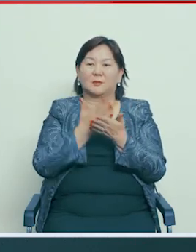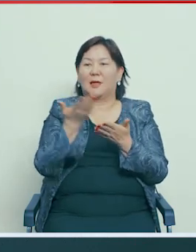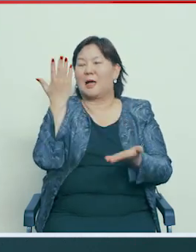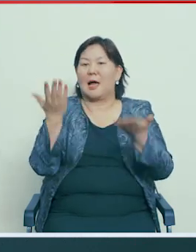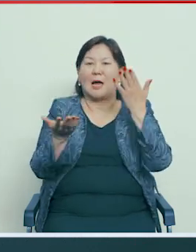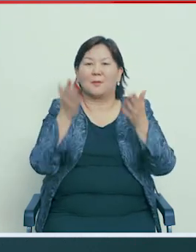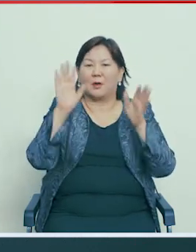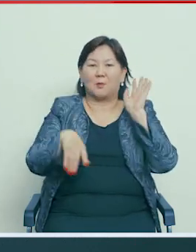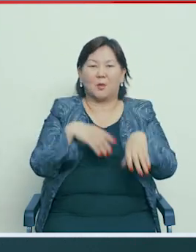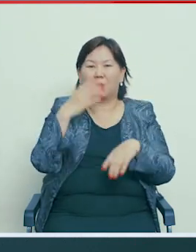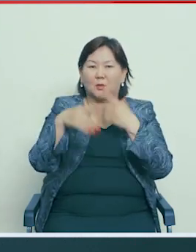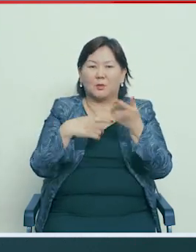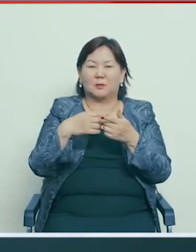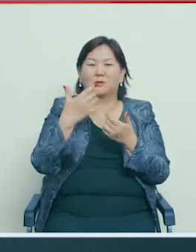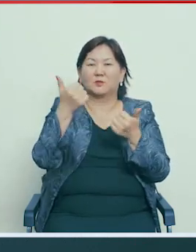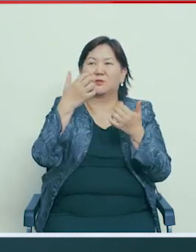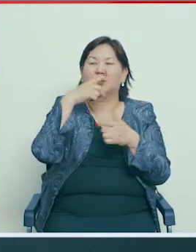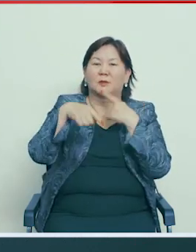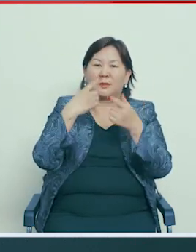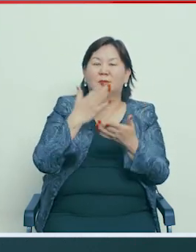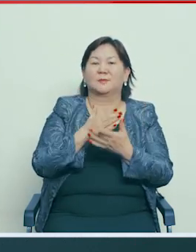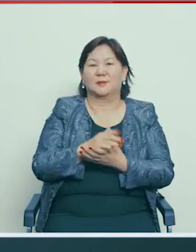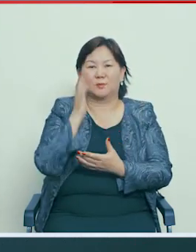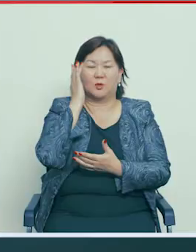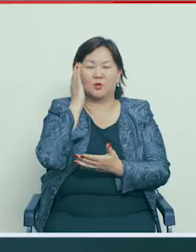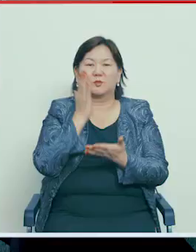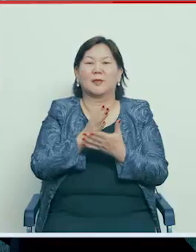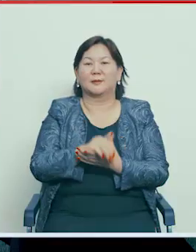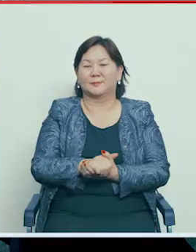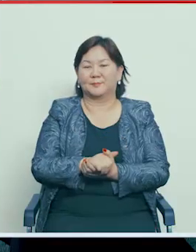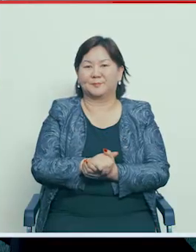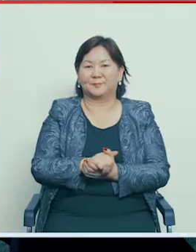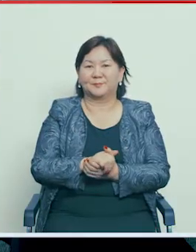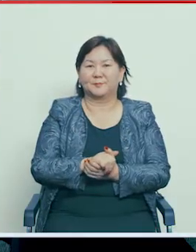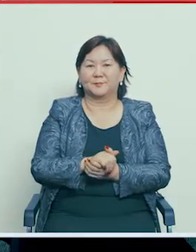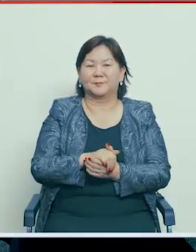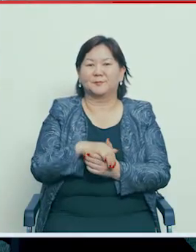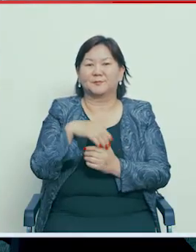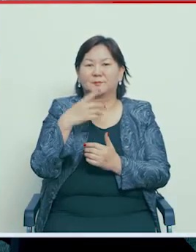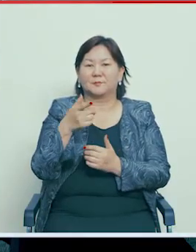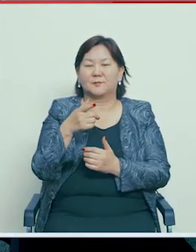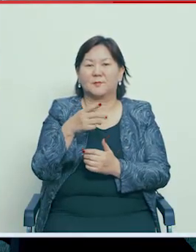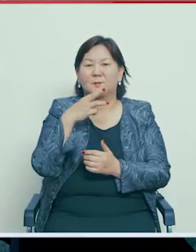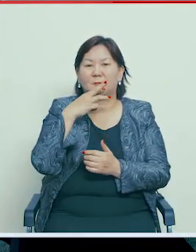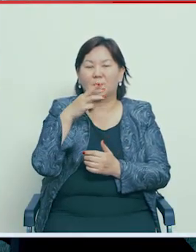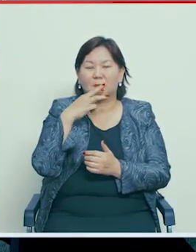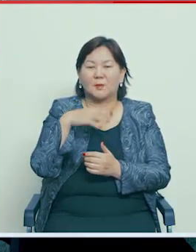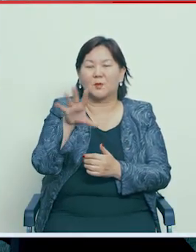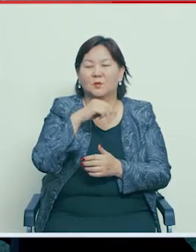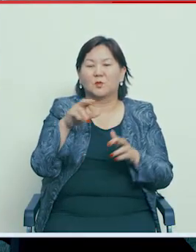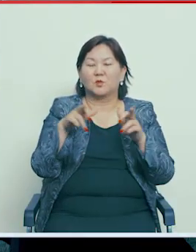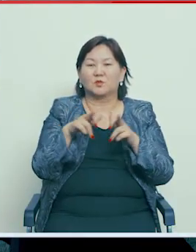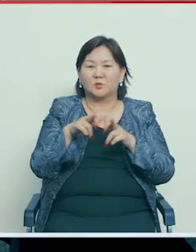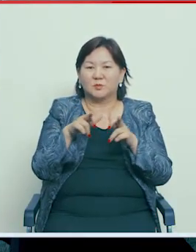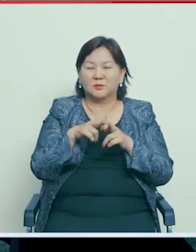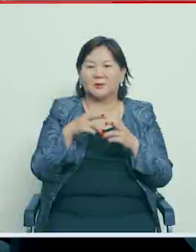хаана одоо болохгүй гэдэг бол хангалттай харж байгаа гэж бодож байна. Тийм. Хөтөлбөр гэснээс яг нэг мэдээлэл хэлчихэ. Бид нар нодлон жилийн хөгжлийн бэрхшээлтэй хуулитай